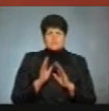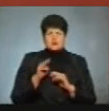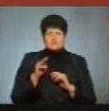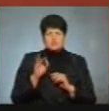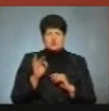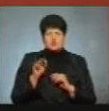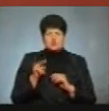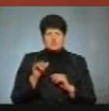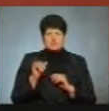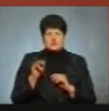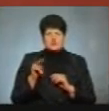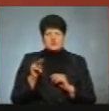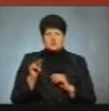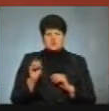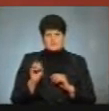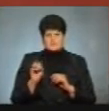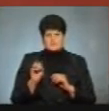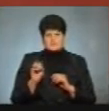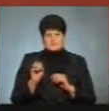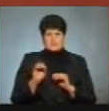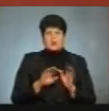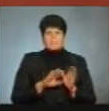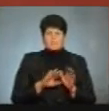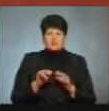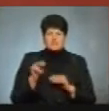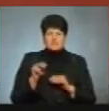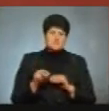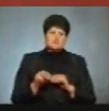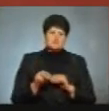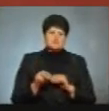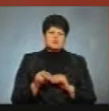Це парк Утопільча, так? Це парк Утопільча. Потім в